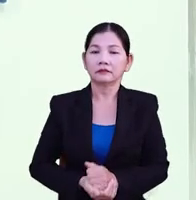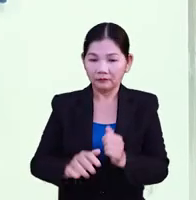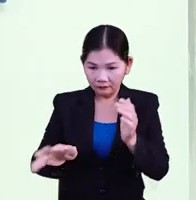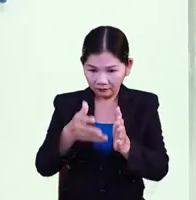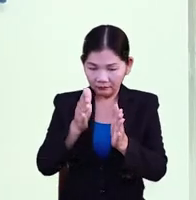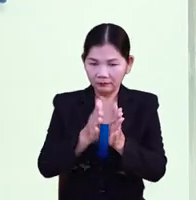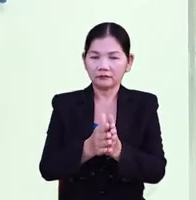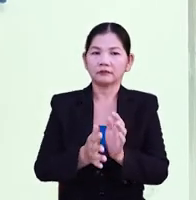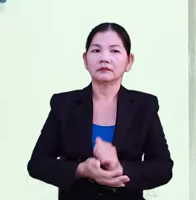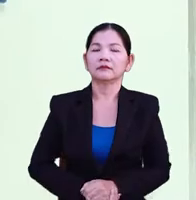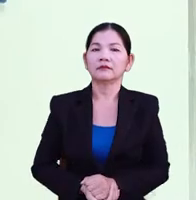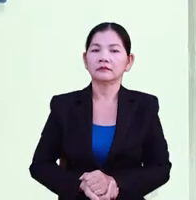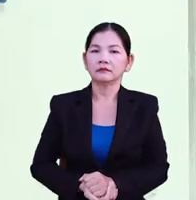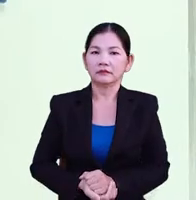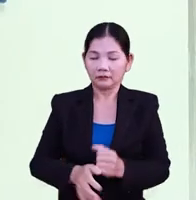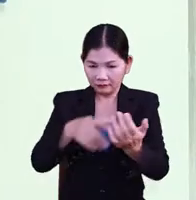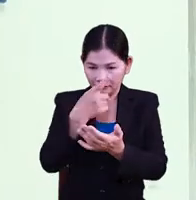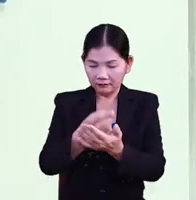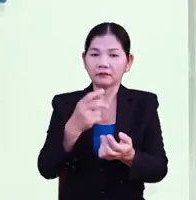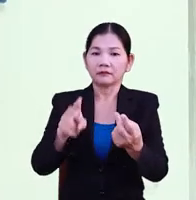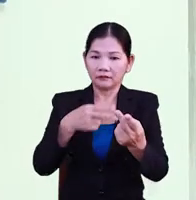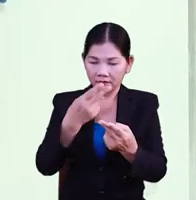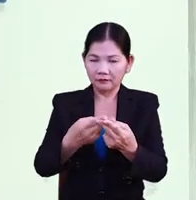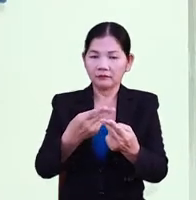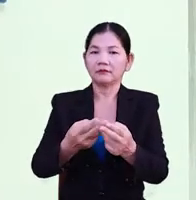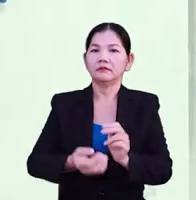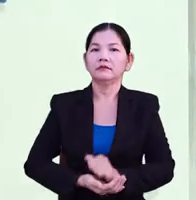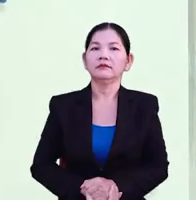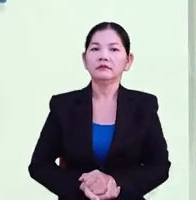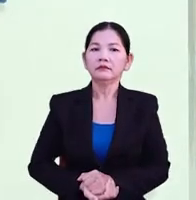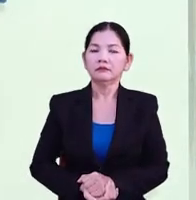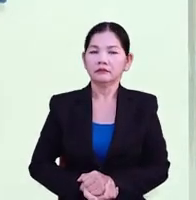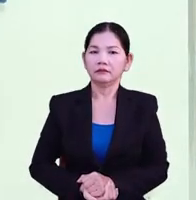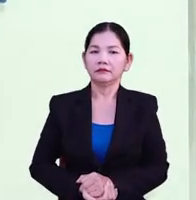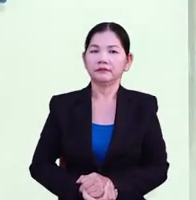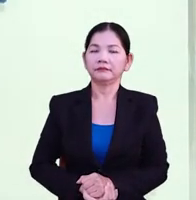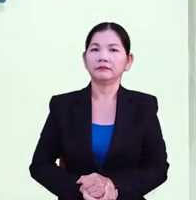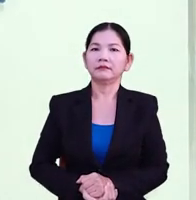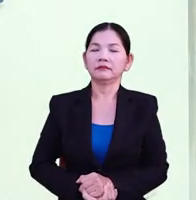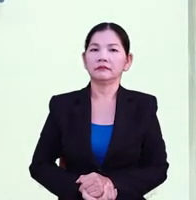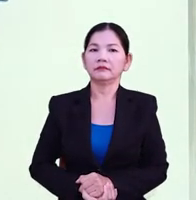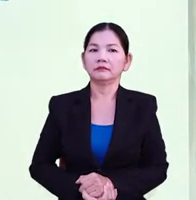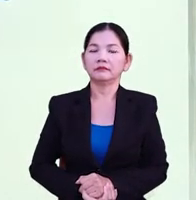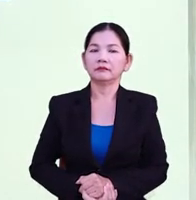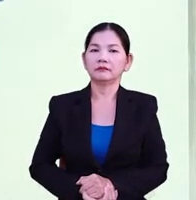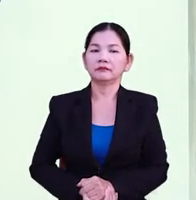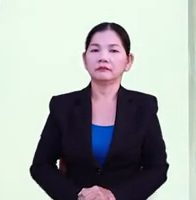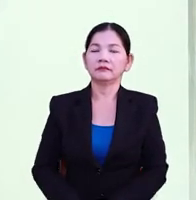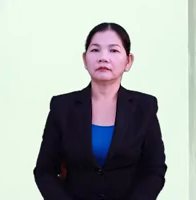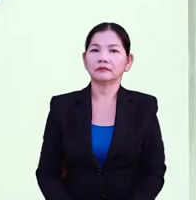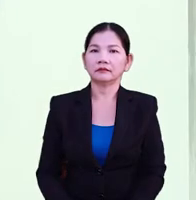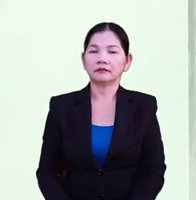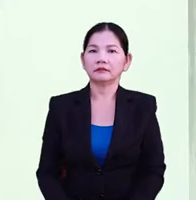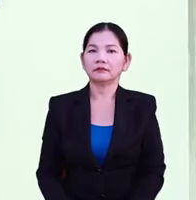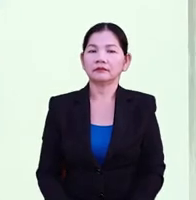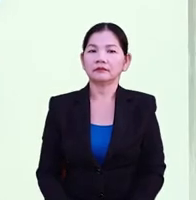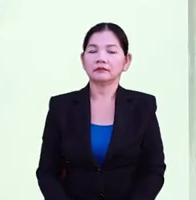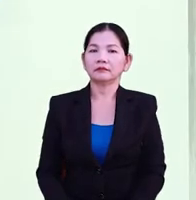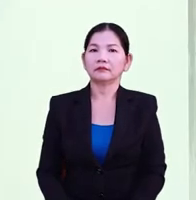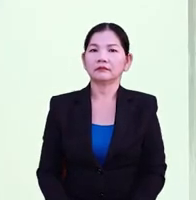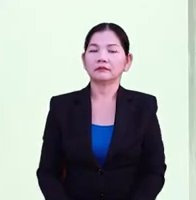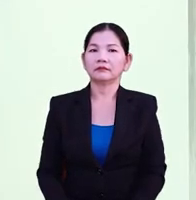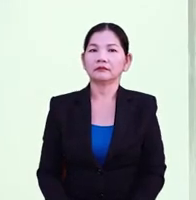นชันได้ก้นบานโจรุ่มชลอยปรับเนี่ยครูจ้าจังเนี่ยครูสมบูจ้ากิจการตบ